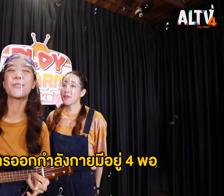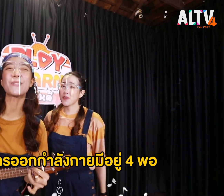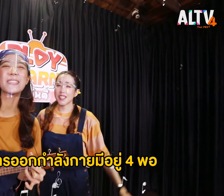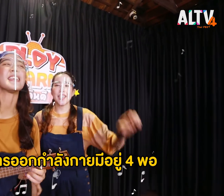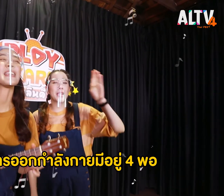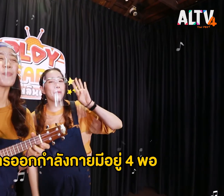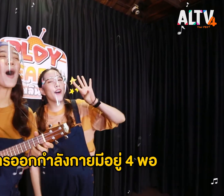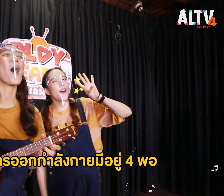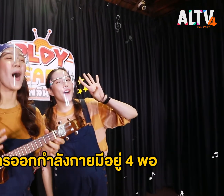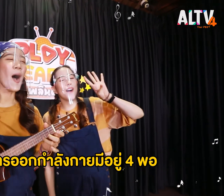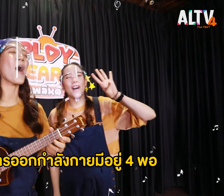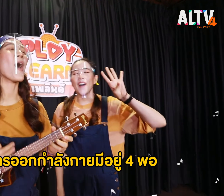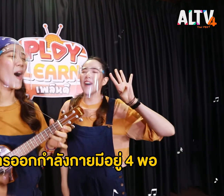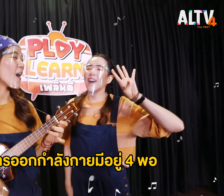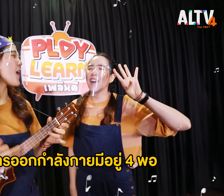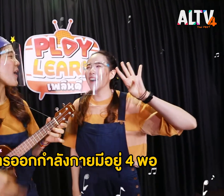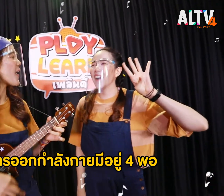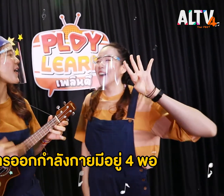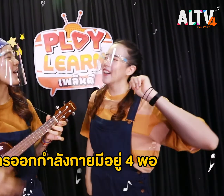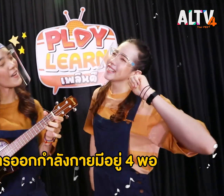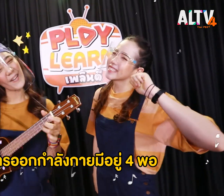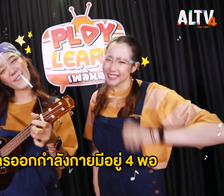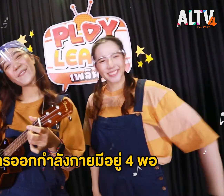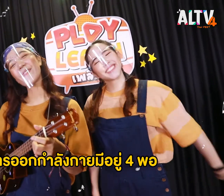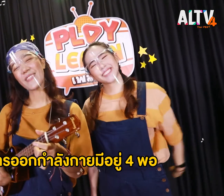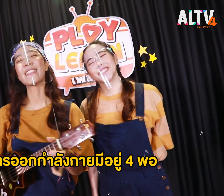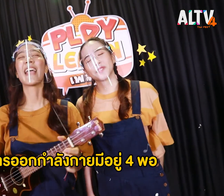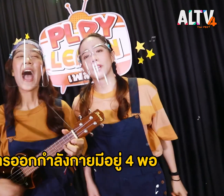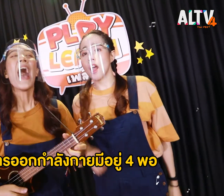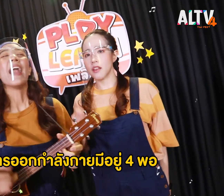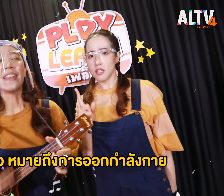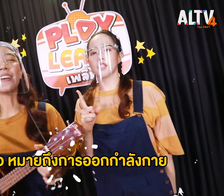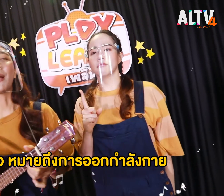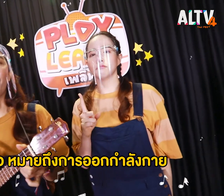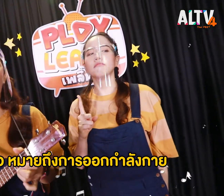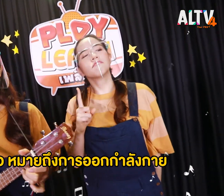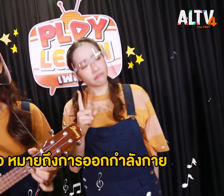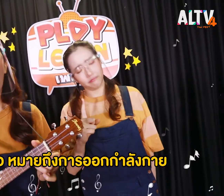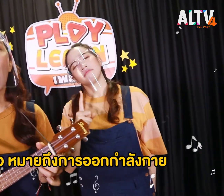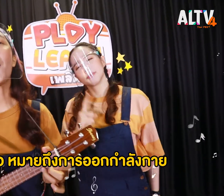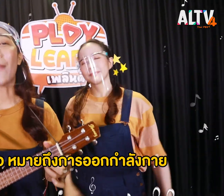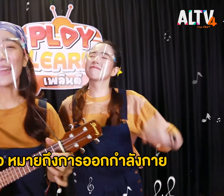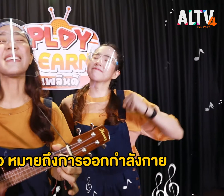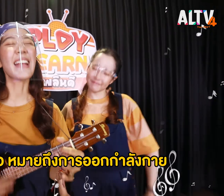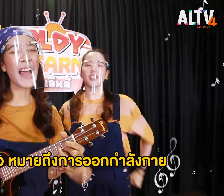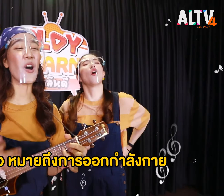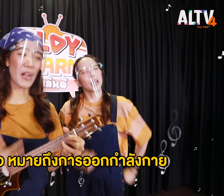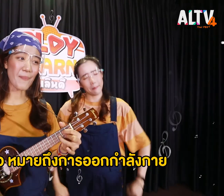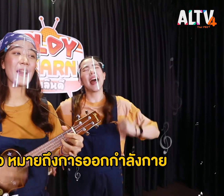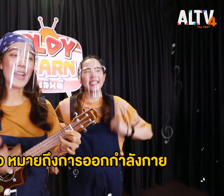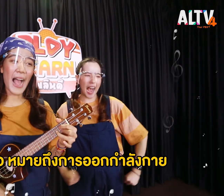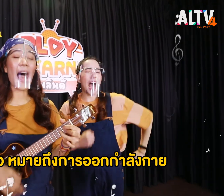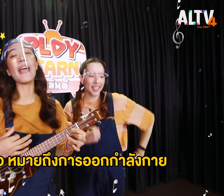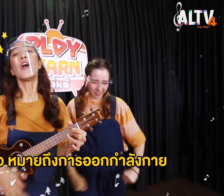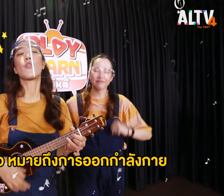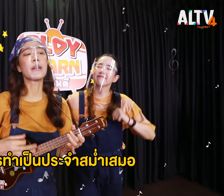อยู่4พอ1 บ่อยพอหมายถึงการออกก